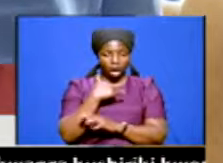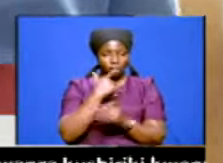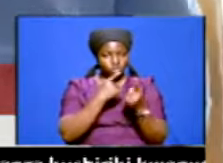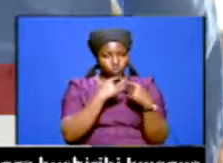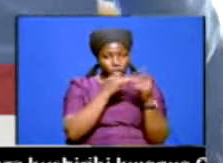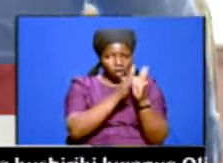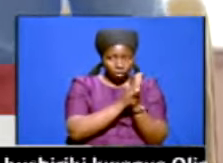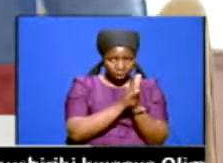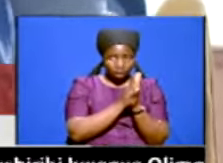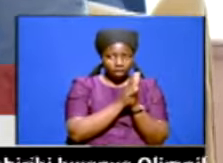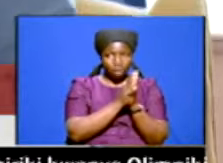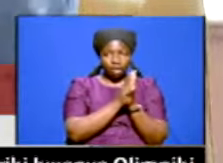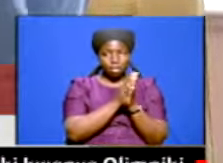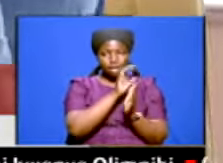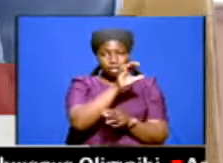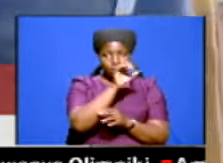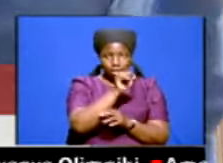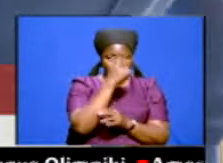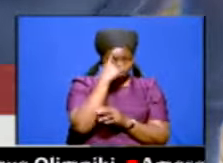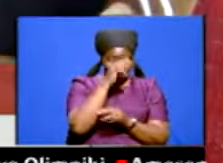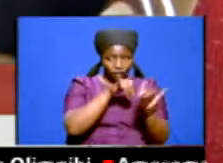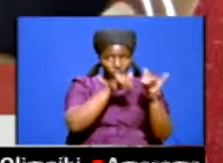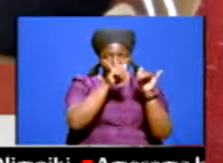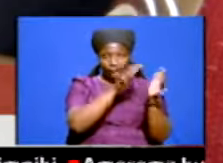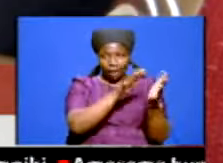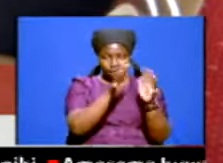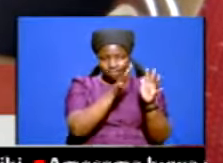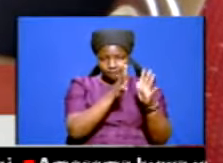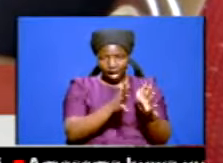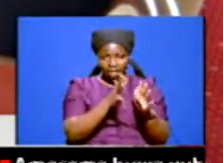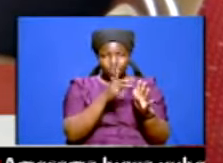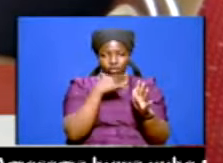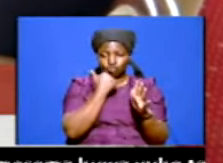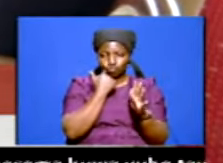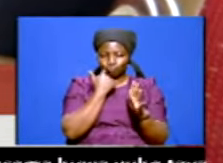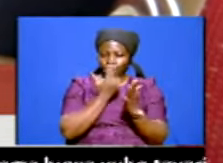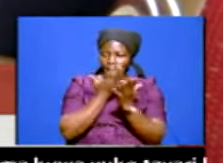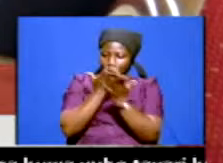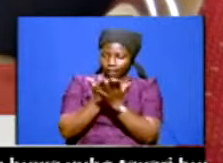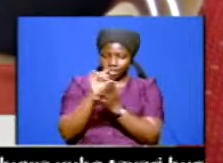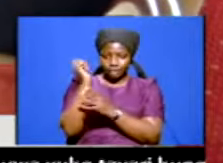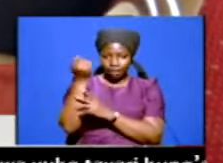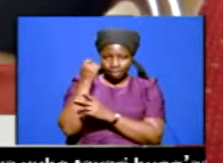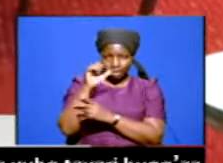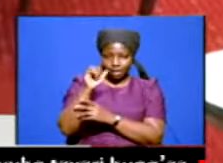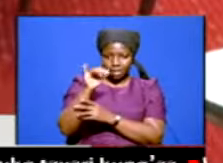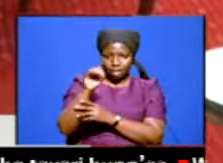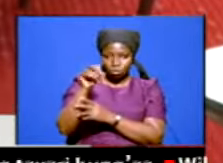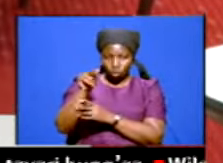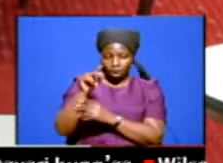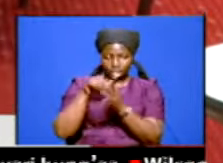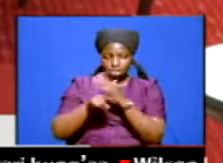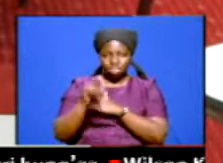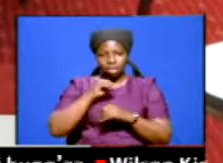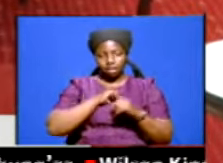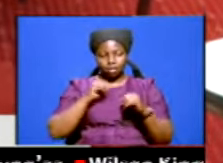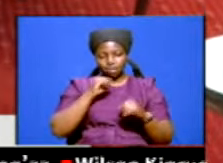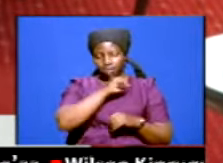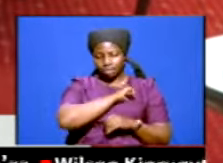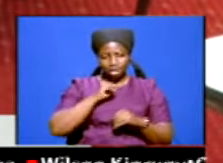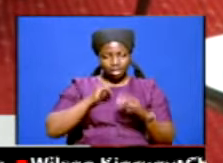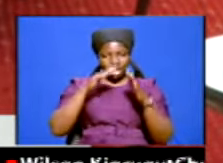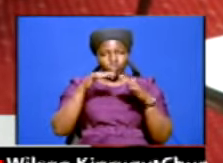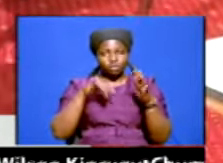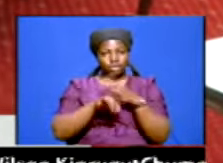mashauri ya kigeni wa Ireland aliyezuru nchini Simon Coveney katika ikulu ya Mombasa. Kiongozi wa taifa na mgeni